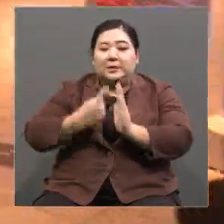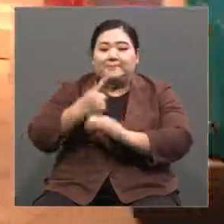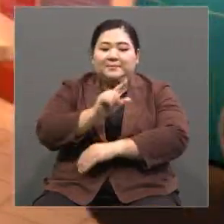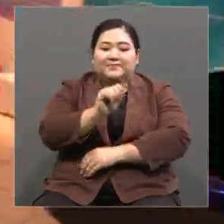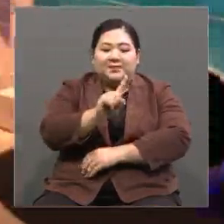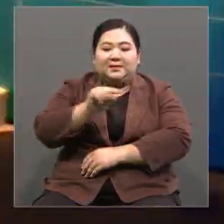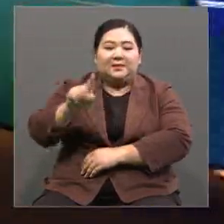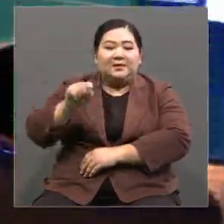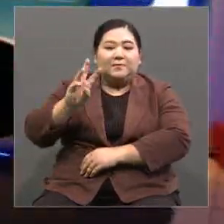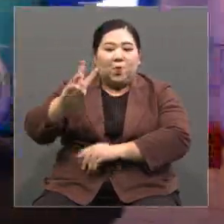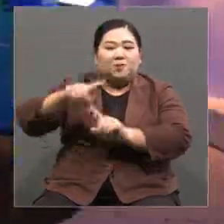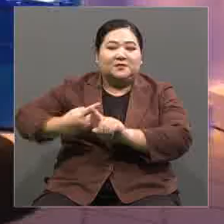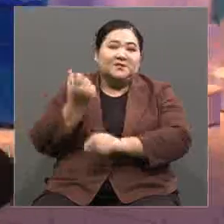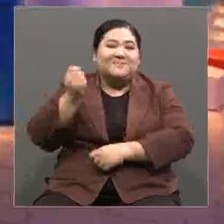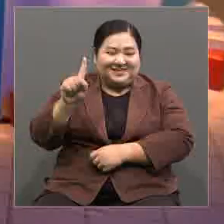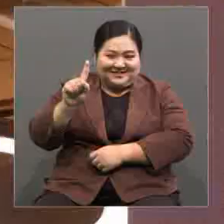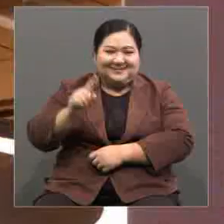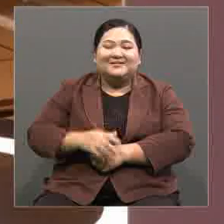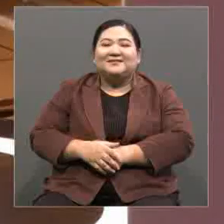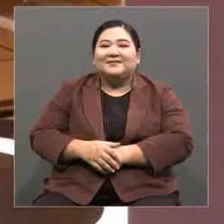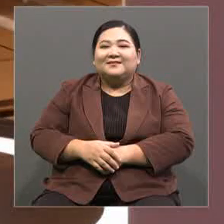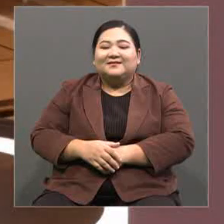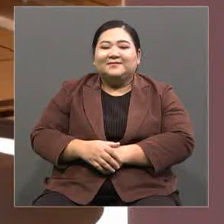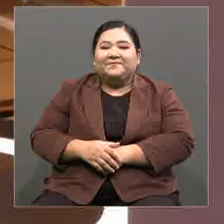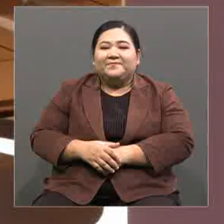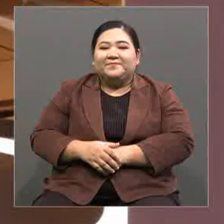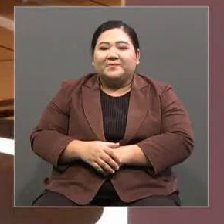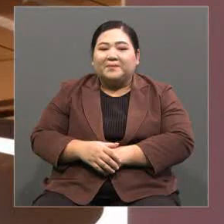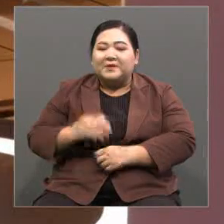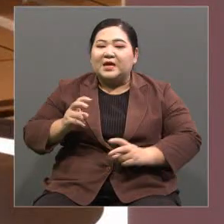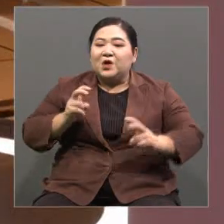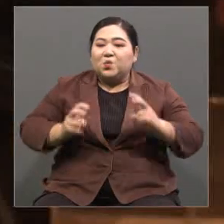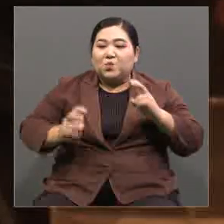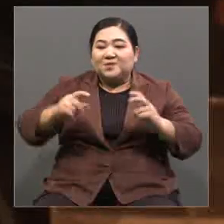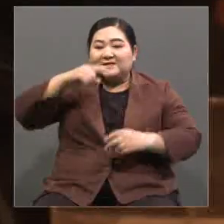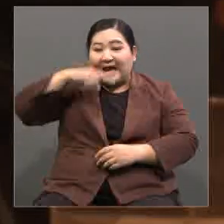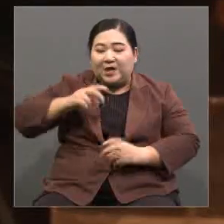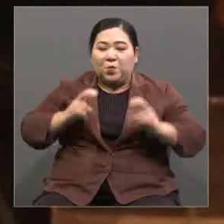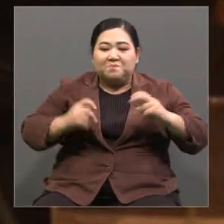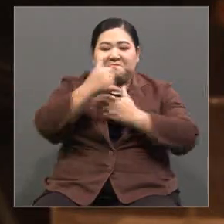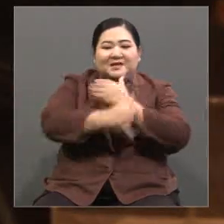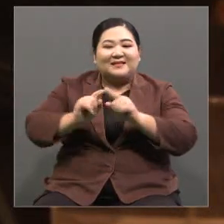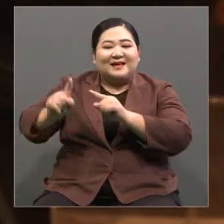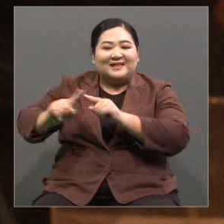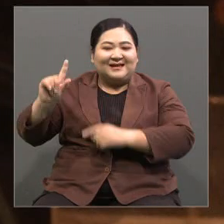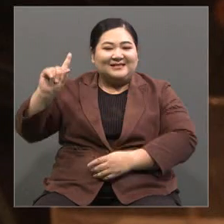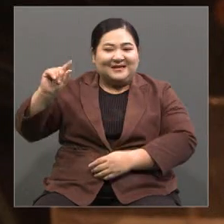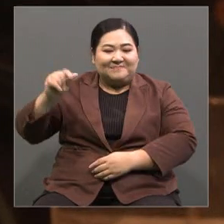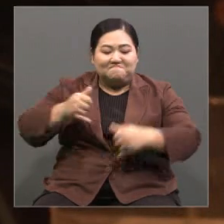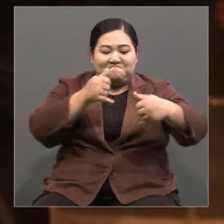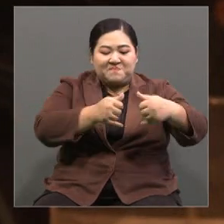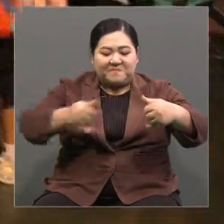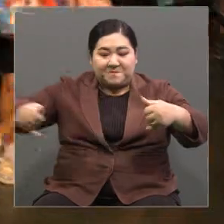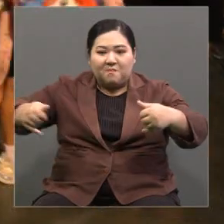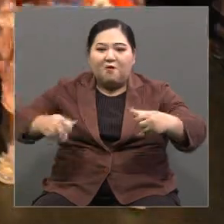21-26พฤศจิกายนนี้นะคะจะมีการจัดแสดงหุ่นไทยแล้วก็นานาชาติมากกว่า 20ประเทศซึ่งเป็นการ